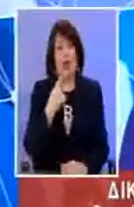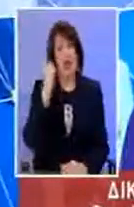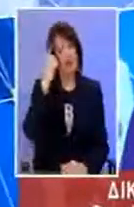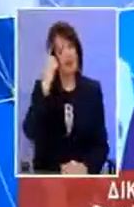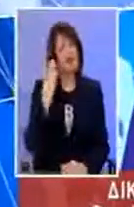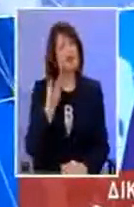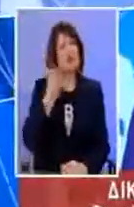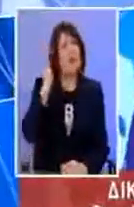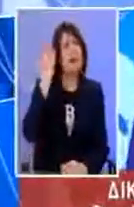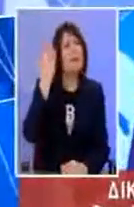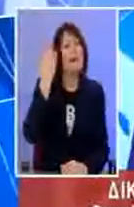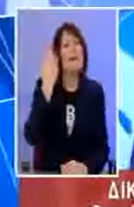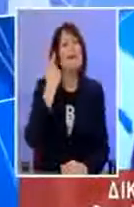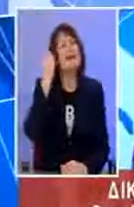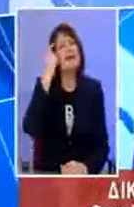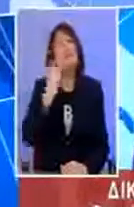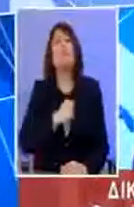που υπήρχαν πριν